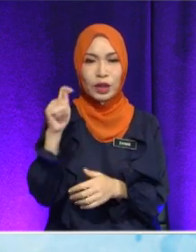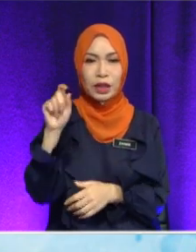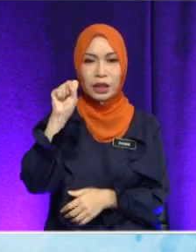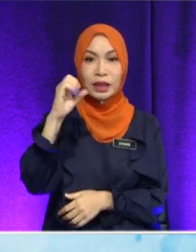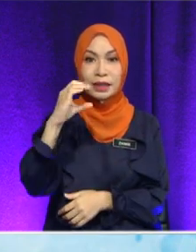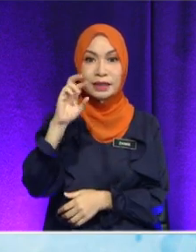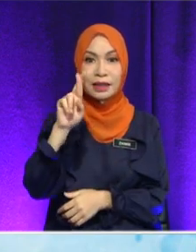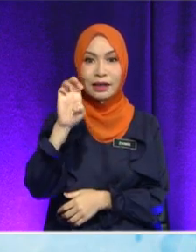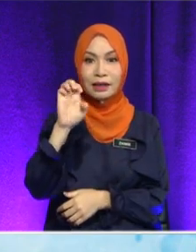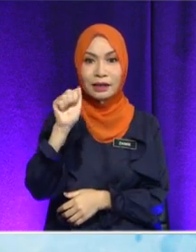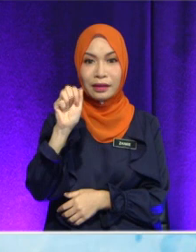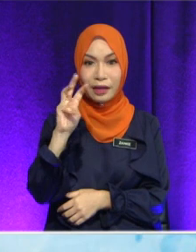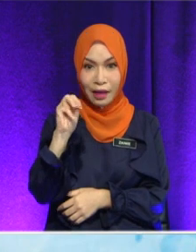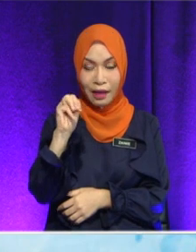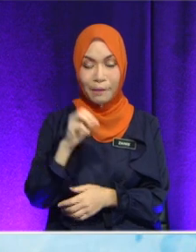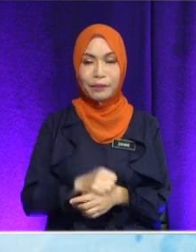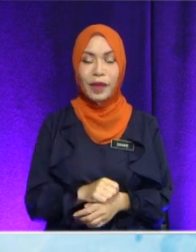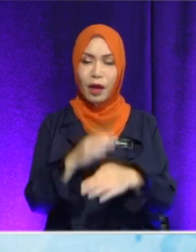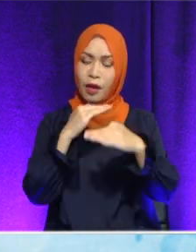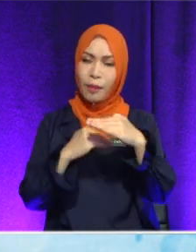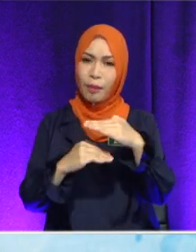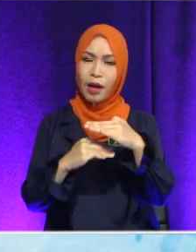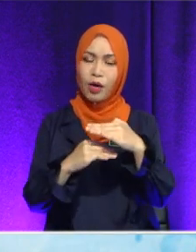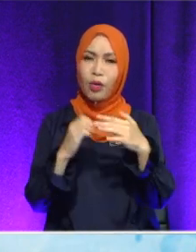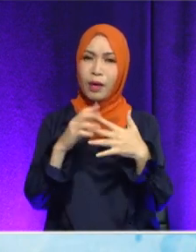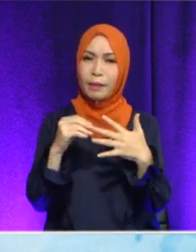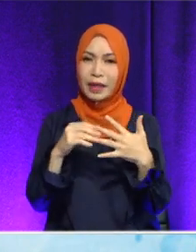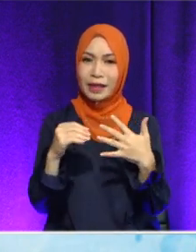ialah di bawah aliran Express